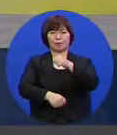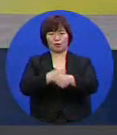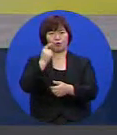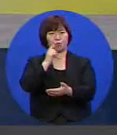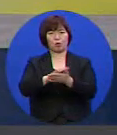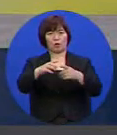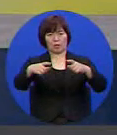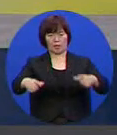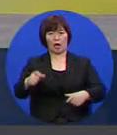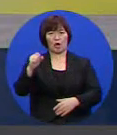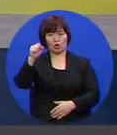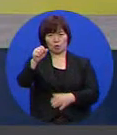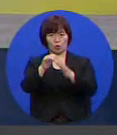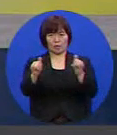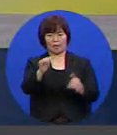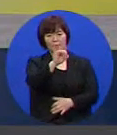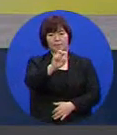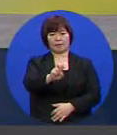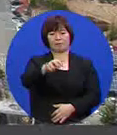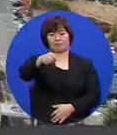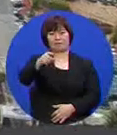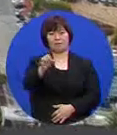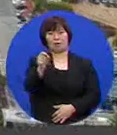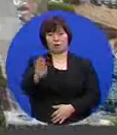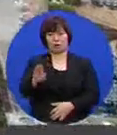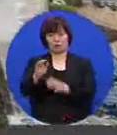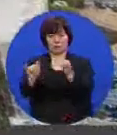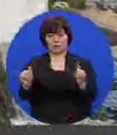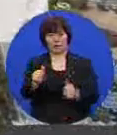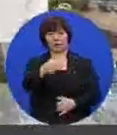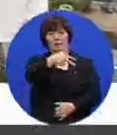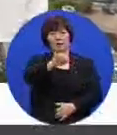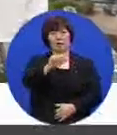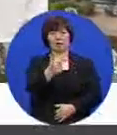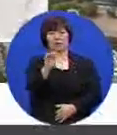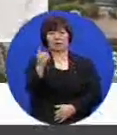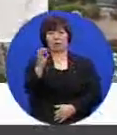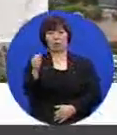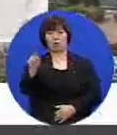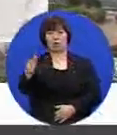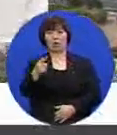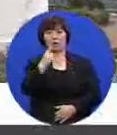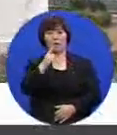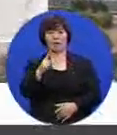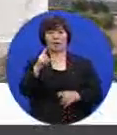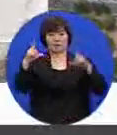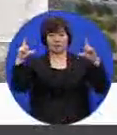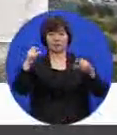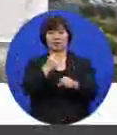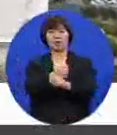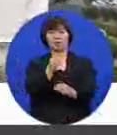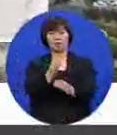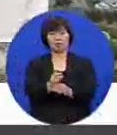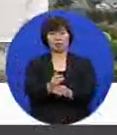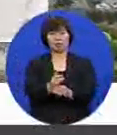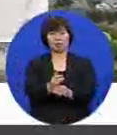민주평화당의 도지사 후보로 임정엽 전 완주군수와 진봉헌 변호사 등이 물망에 오른 것으로 알려졌습니다.